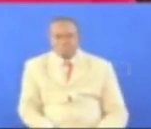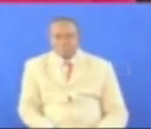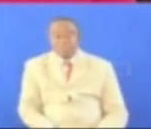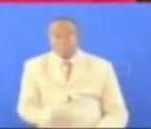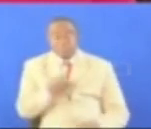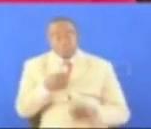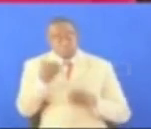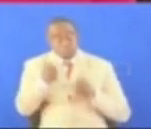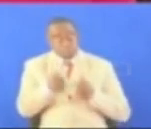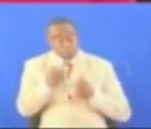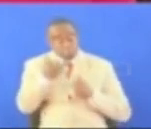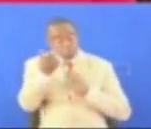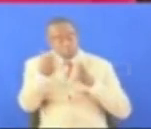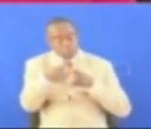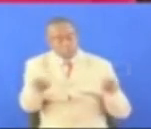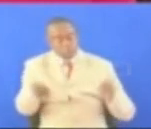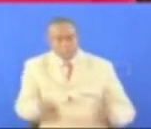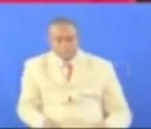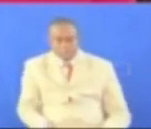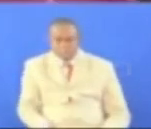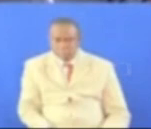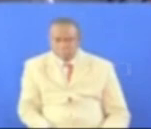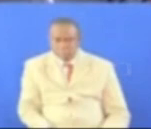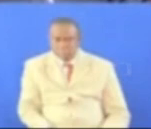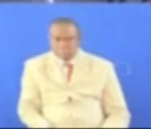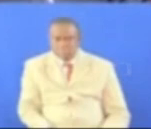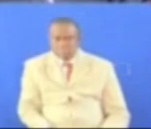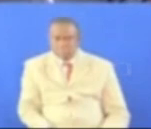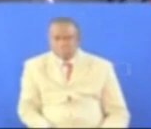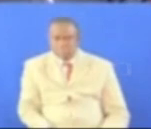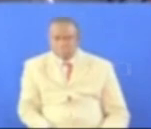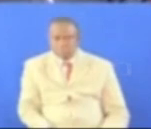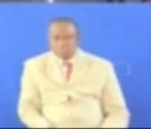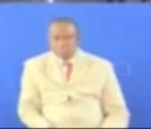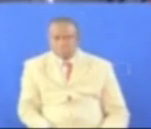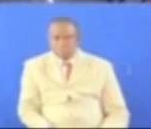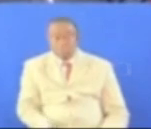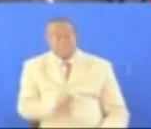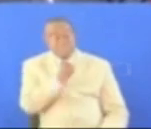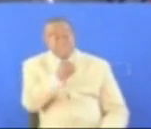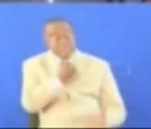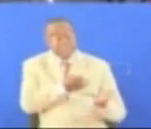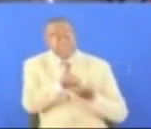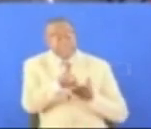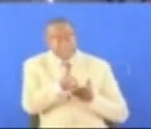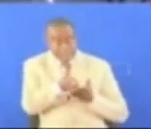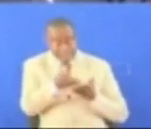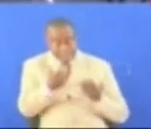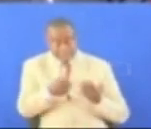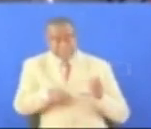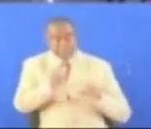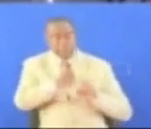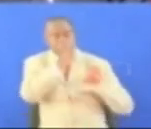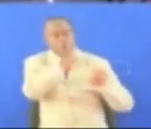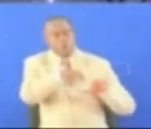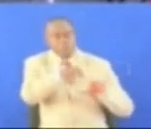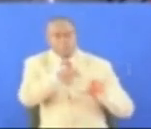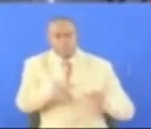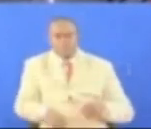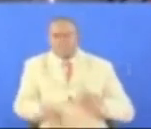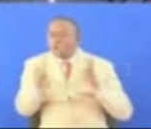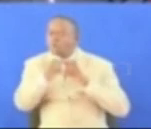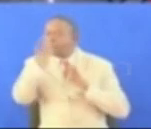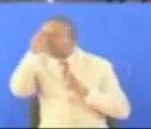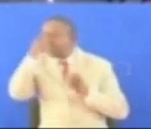Tutapotea. Hizi leri zitakuja kupandwa na popo kama ilivyokuwa Sodoma na Gomora. Huo umeme hautakuwa na